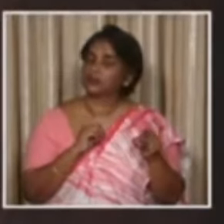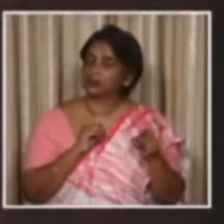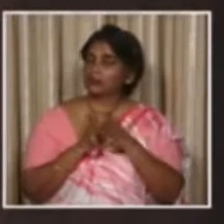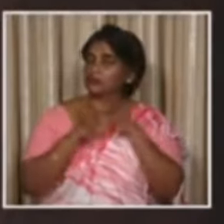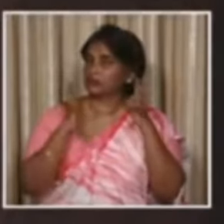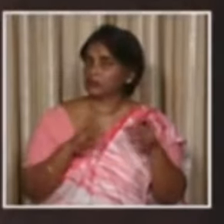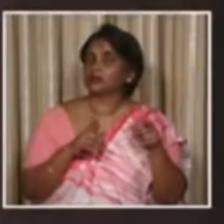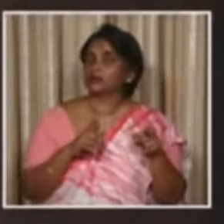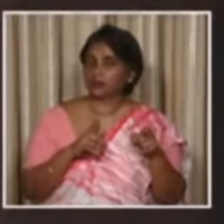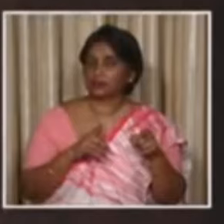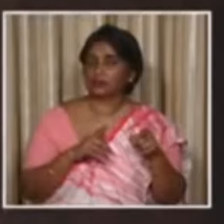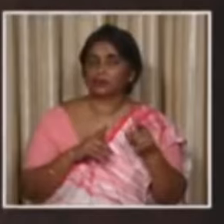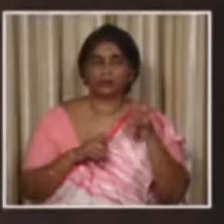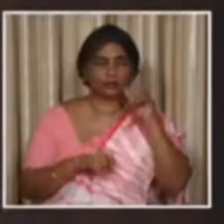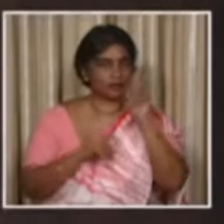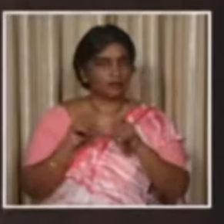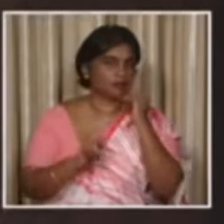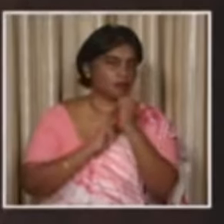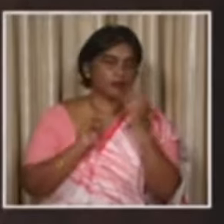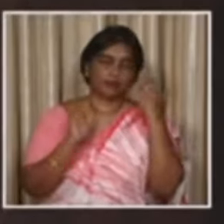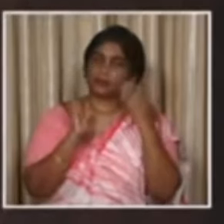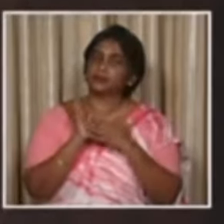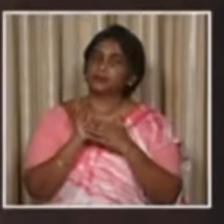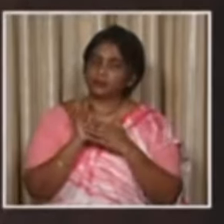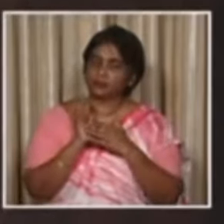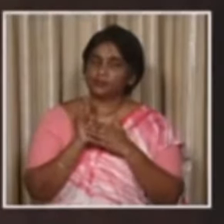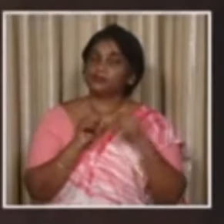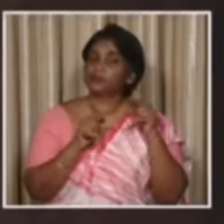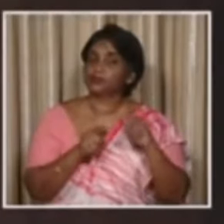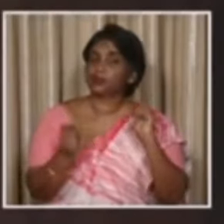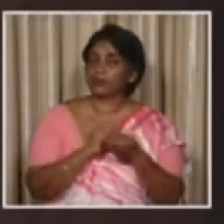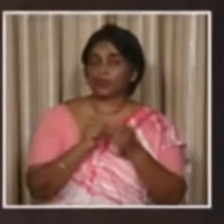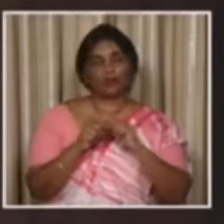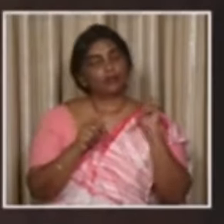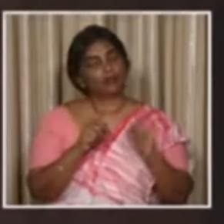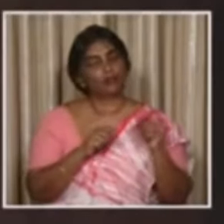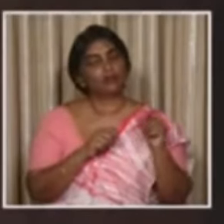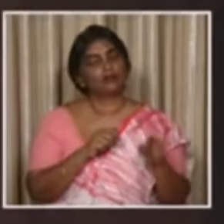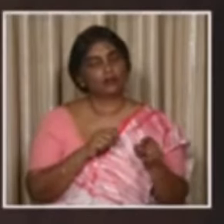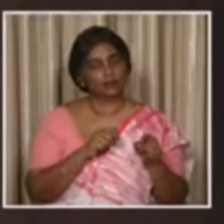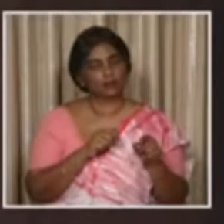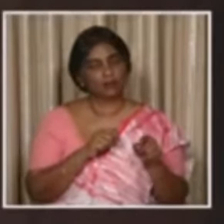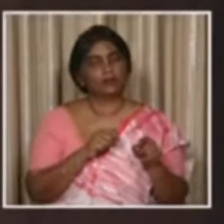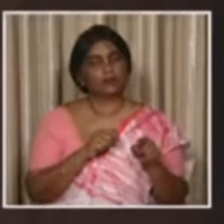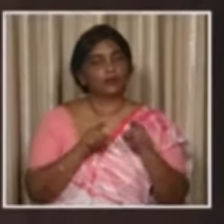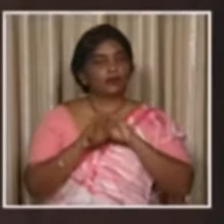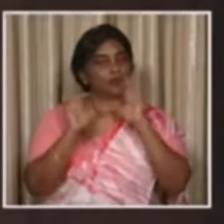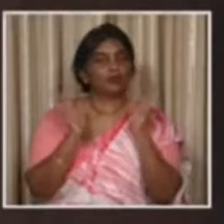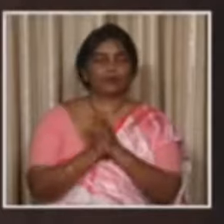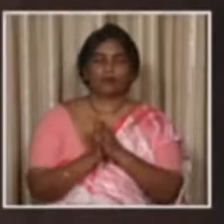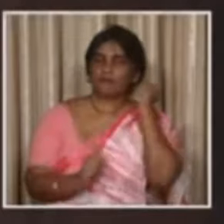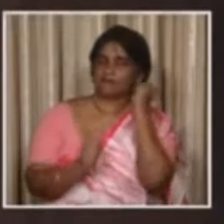විශාල සමහර අයගේ චෝදනාවට ලක් වෙලා තියෙනවා. පැයගේ ක්‍රිකට් බෝඩ් එකේ තමයි ඔක්කොම